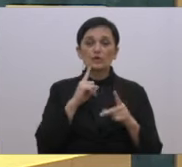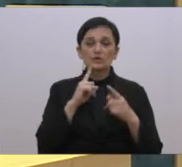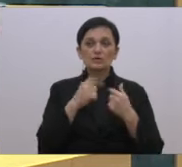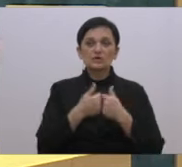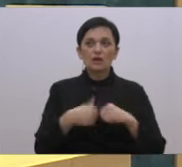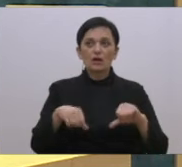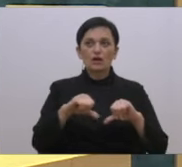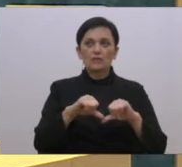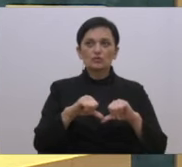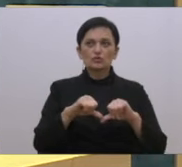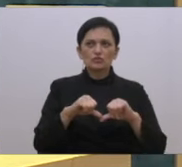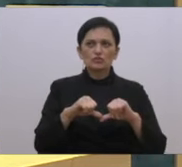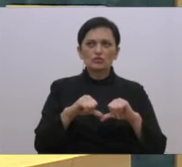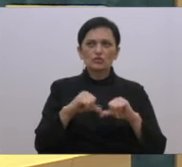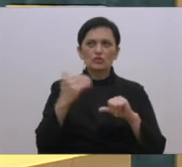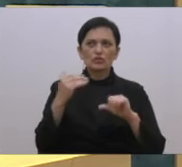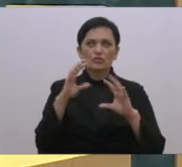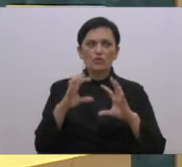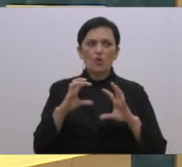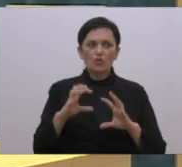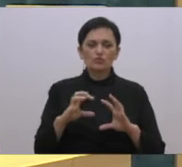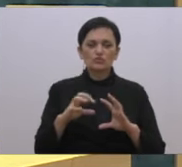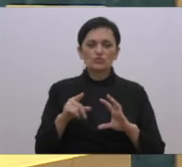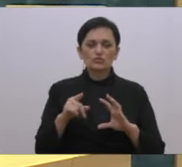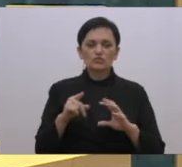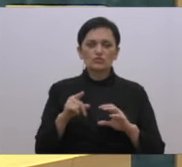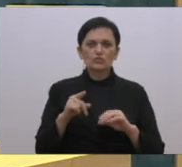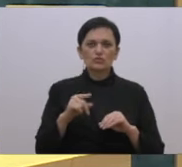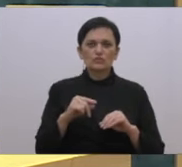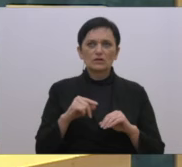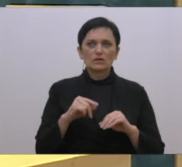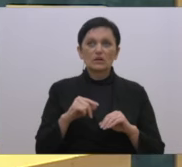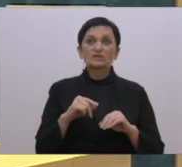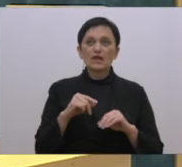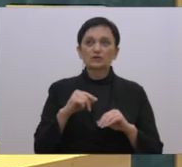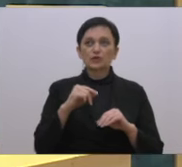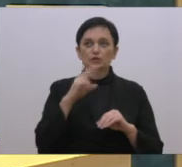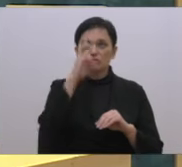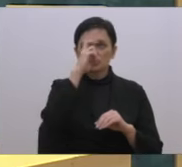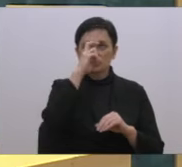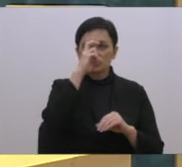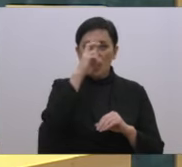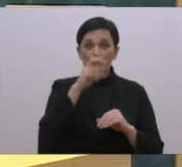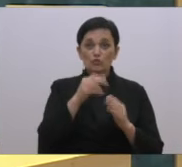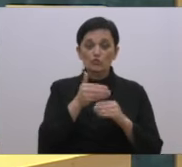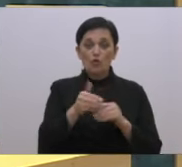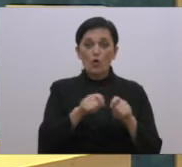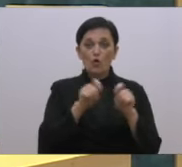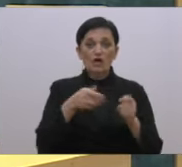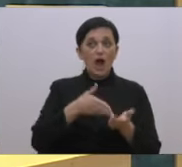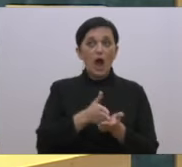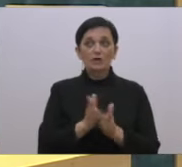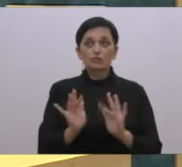რომელიც თქვენ კონსტიტუციით ვთქვათ უშუალოდ საბჭო პრეზიდენტთან გააუქმეს და მთავრობამ მოგვიანებით შექმნა, არ